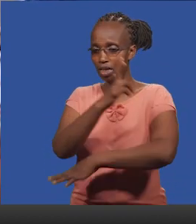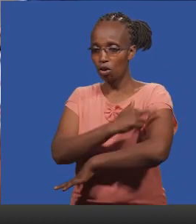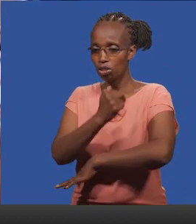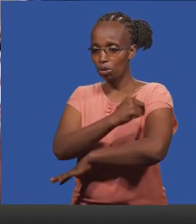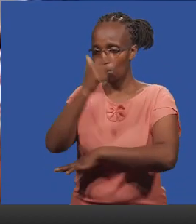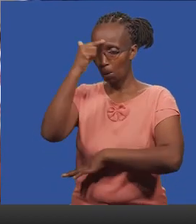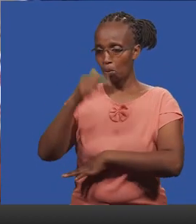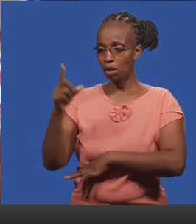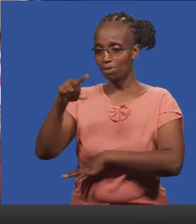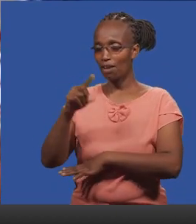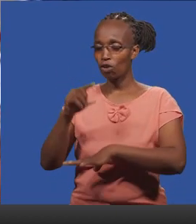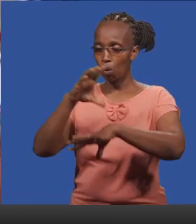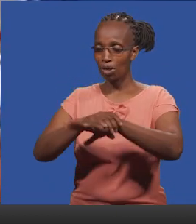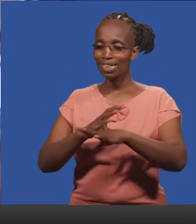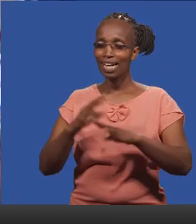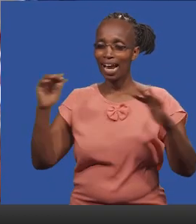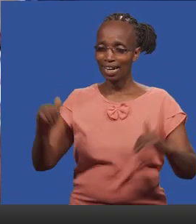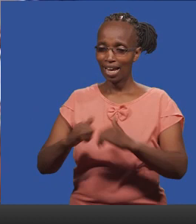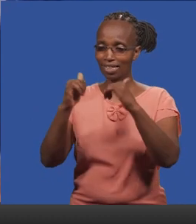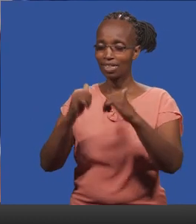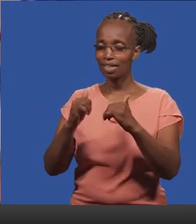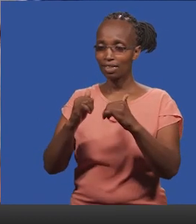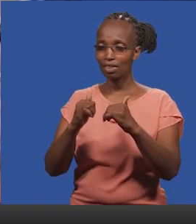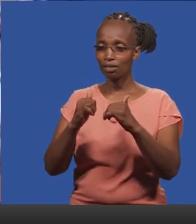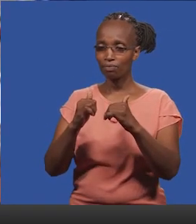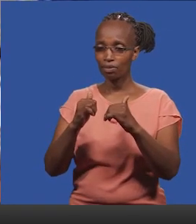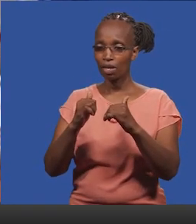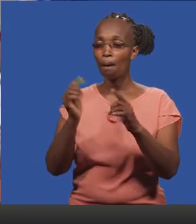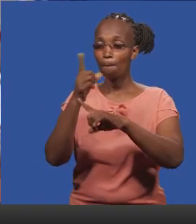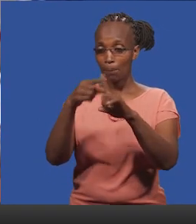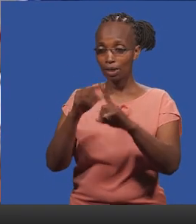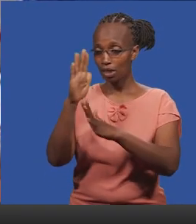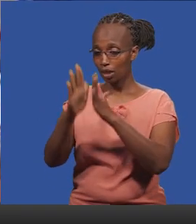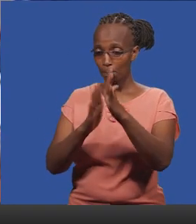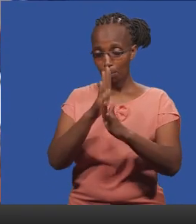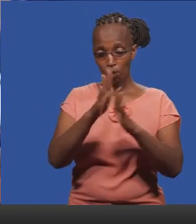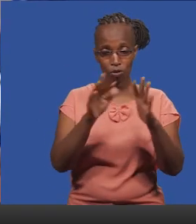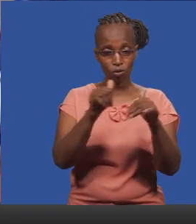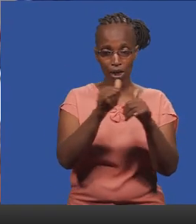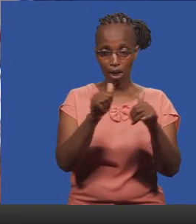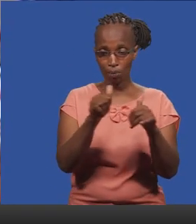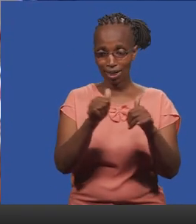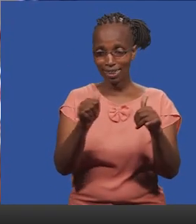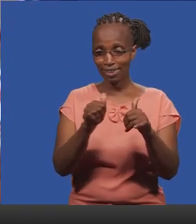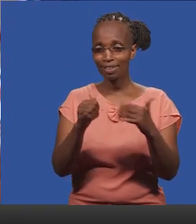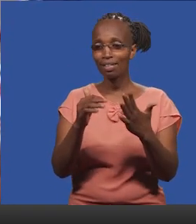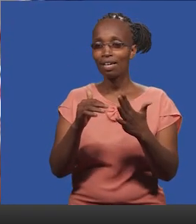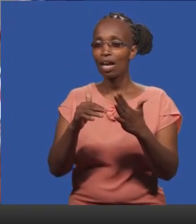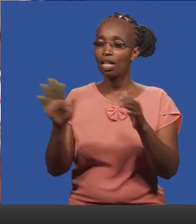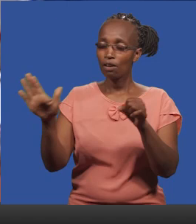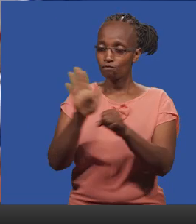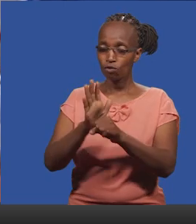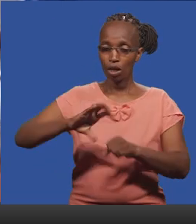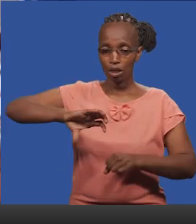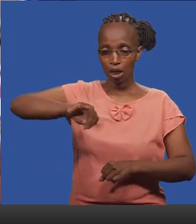alipata accident ya motorbike usiku wa jana. Mikakati ya usalama unaiona iko ngangari kabisa, ukiangalia maofisa pale na kuko hivyo sio